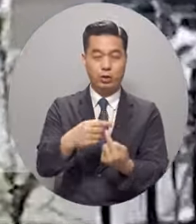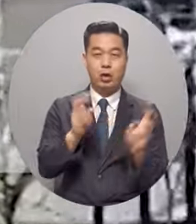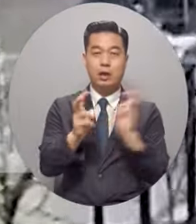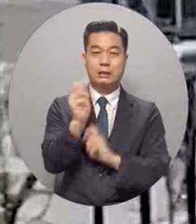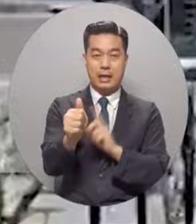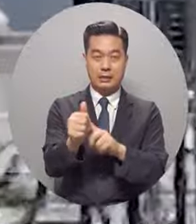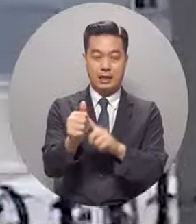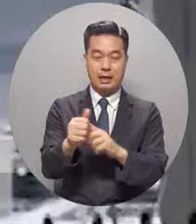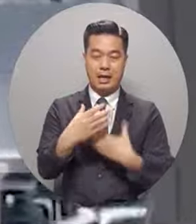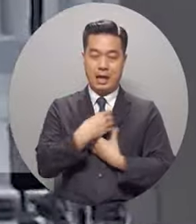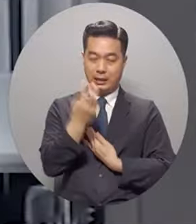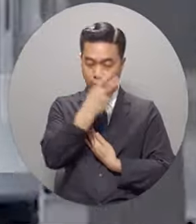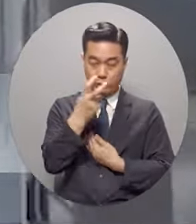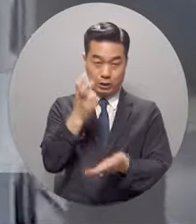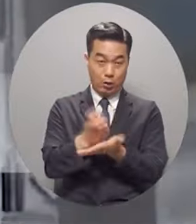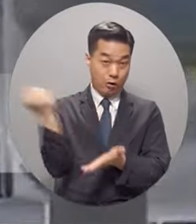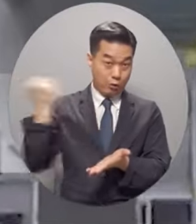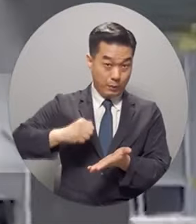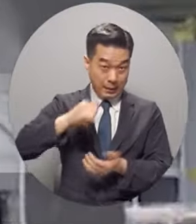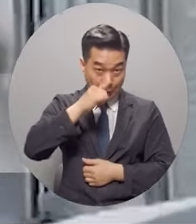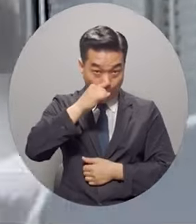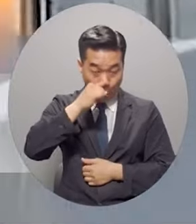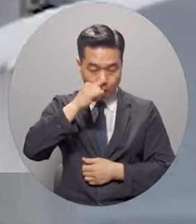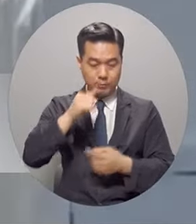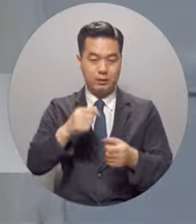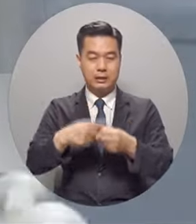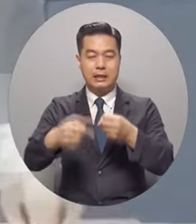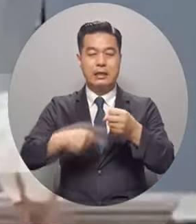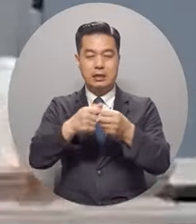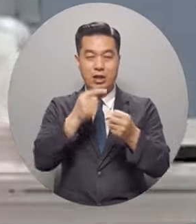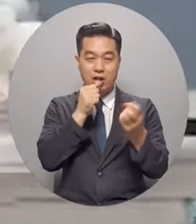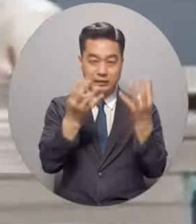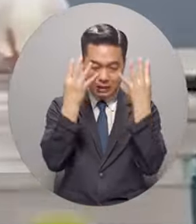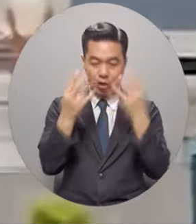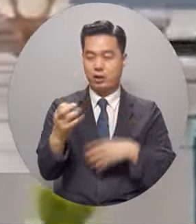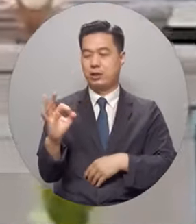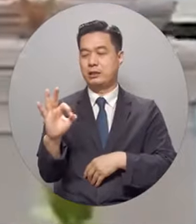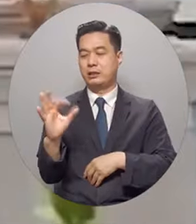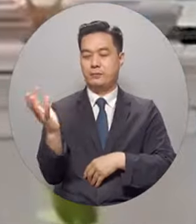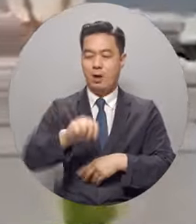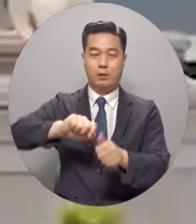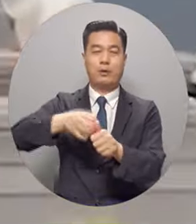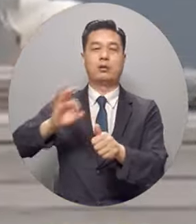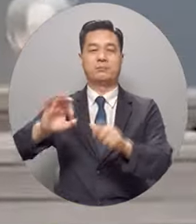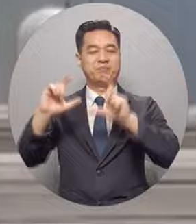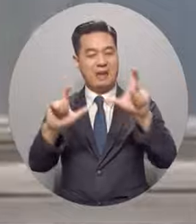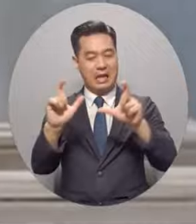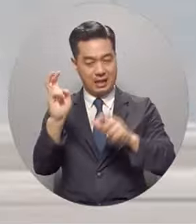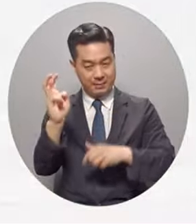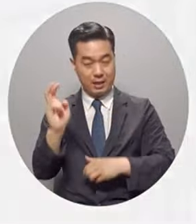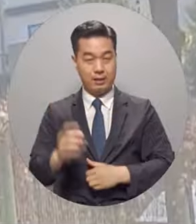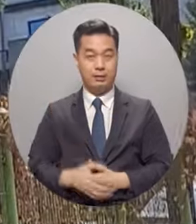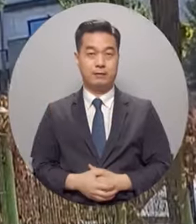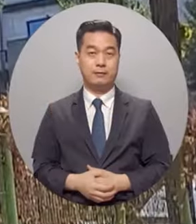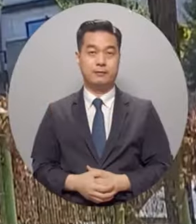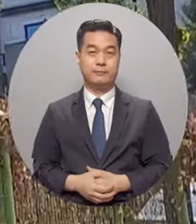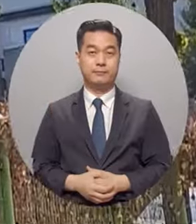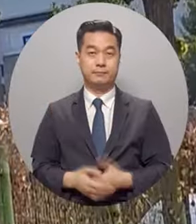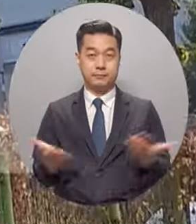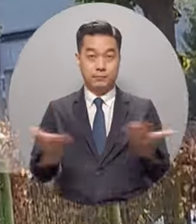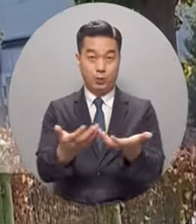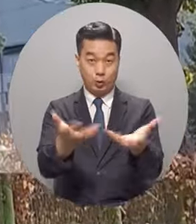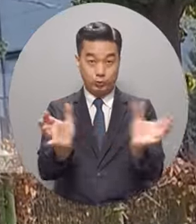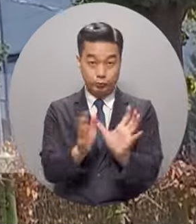안전조치 위반이 확인되면 최대 1년 이상의 징역형이나 10억 원 이하의 벌금형에 처해집니다. 노동부는